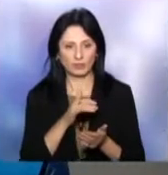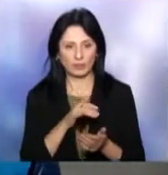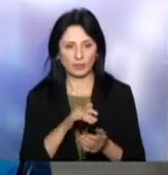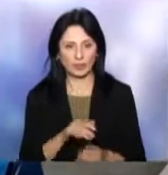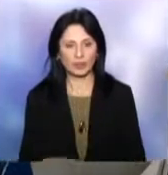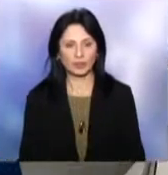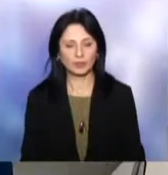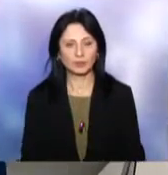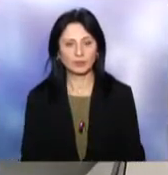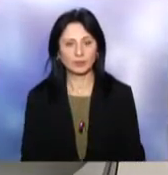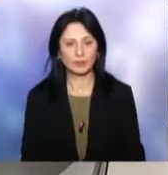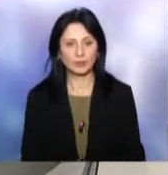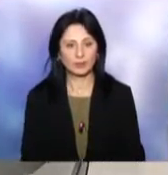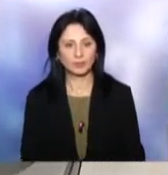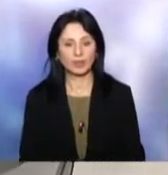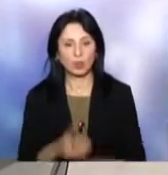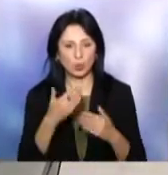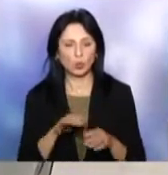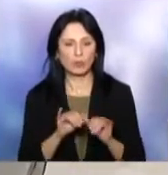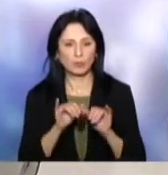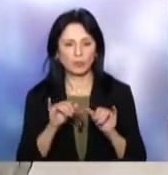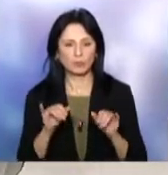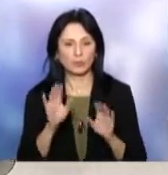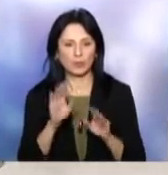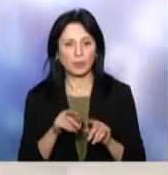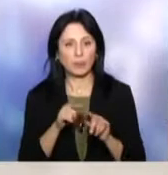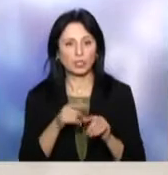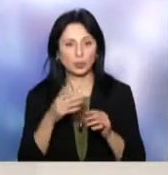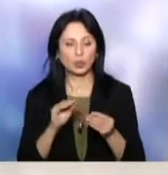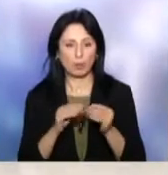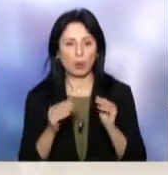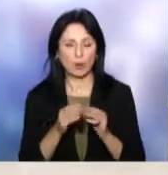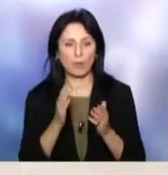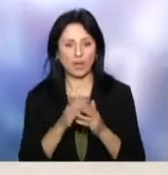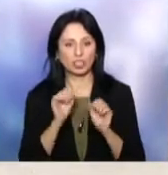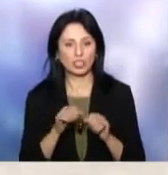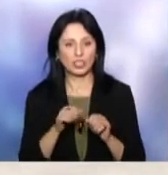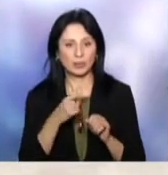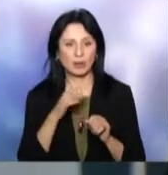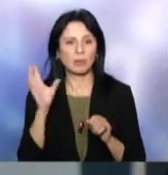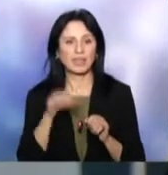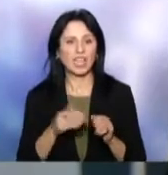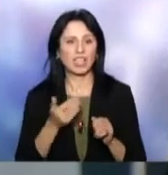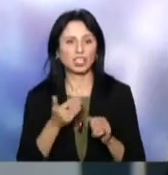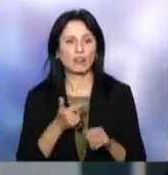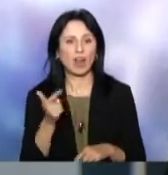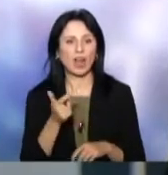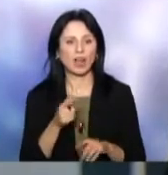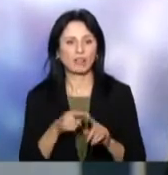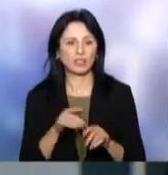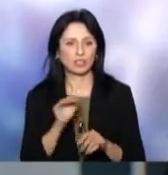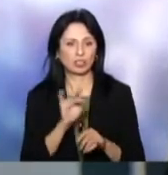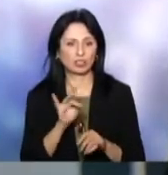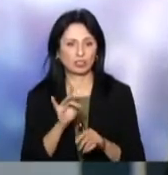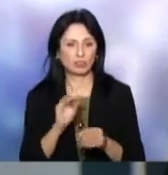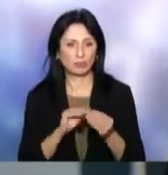ჰიპერტროფიის სახით გვევლინება, ანუ მოცულობაშიც იზრდება. და მაშინ უკვე პრობლემა არის, შეიძლება ითქვას, მთელი ცხოვრება გარანტირებულად აქვს ეს